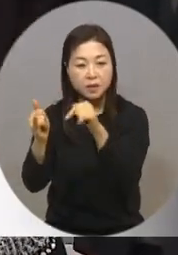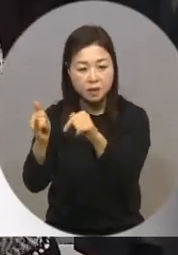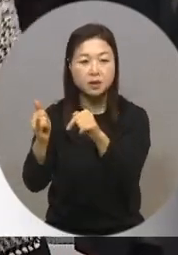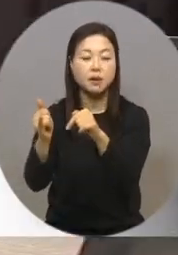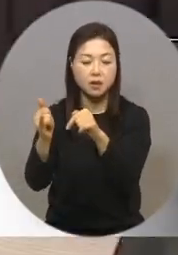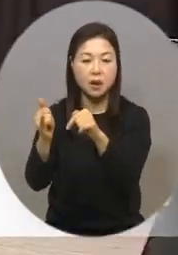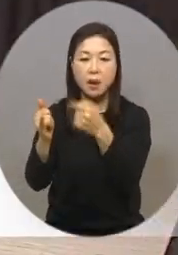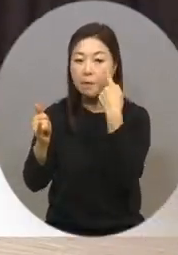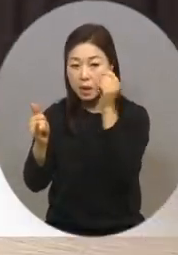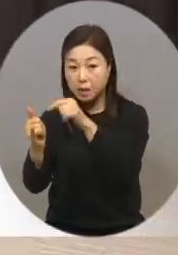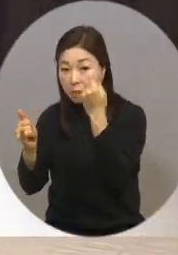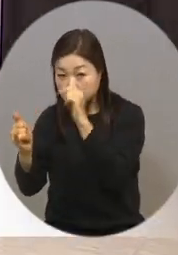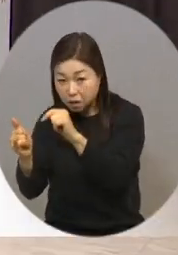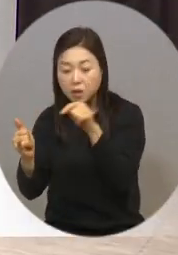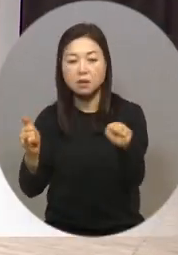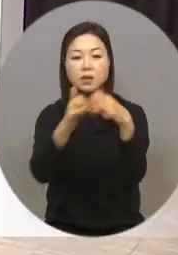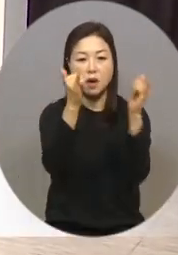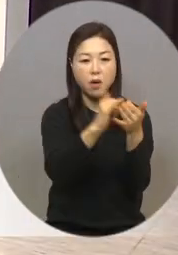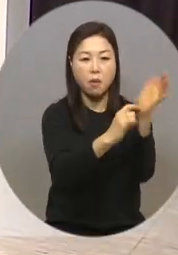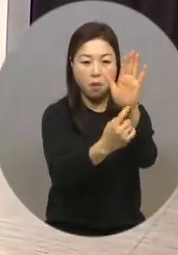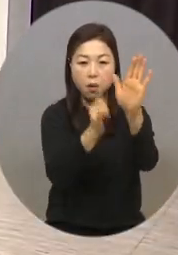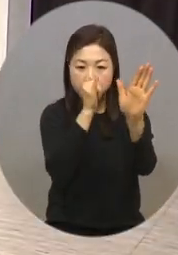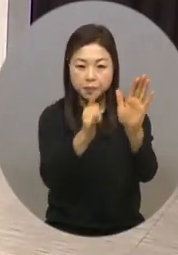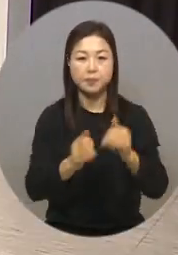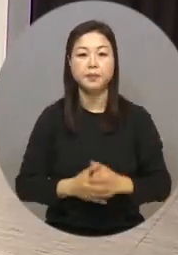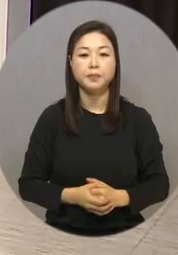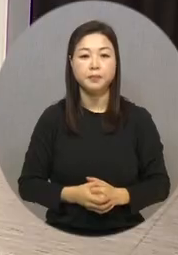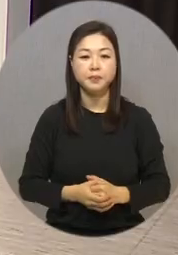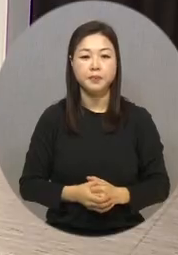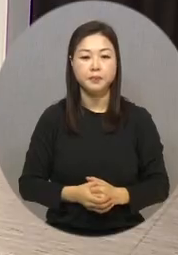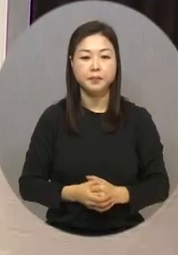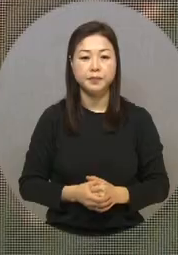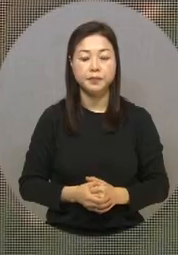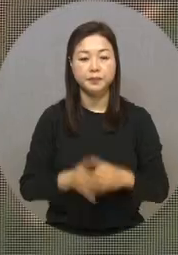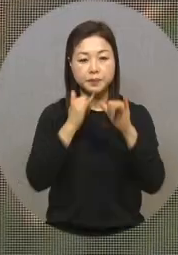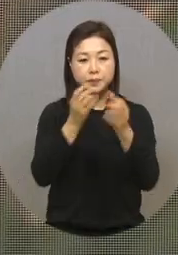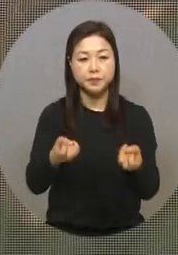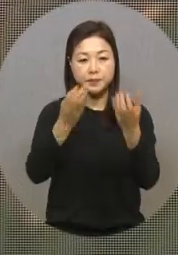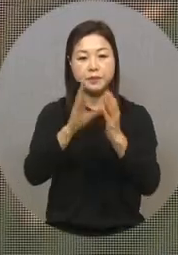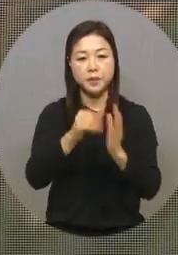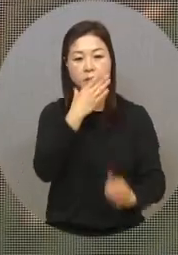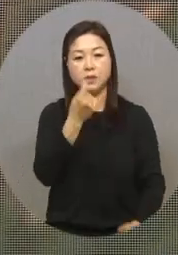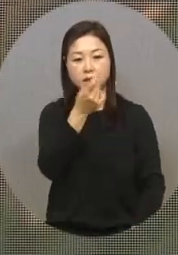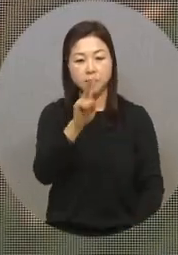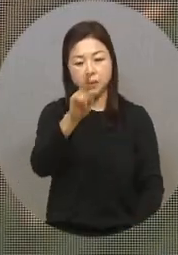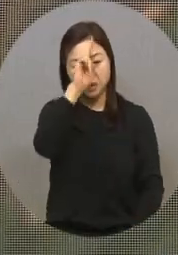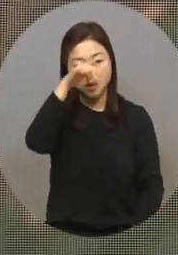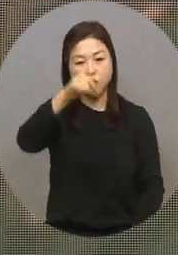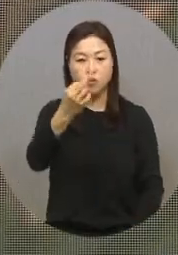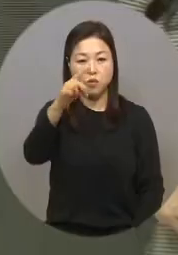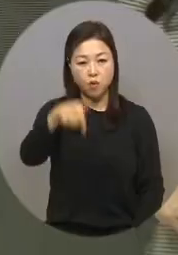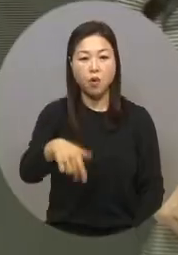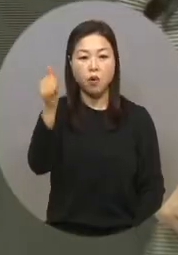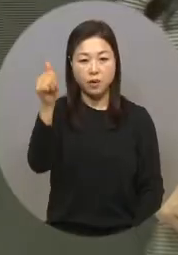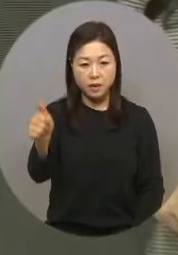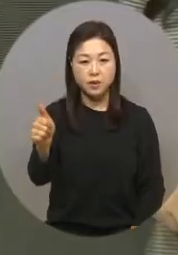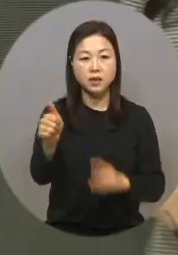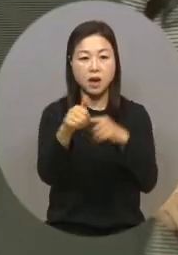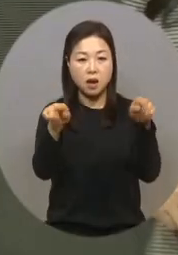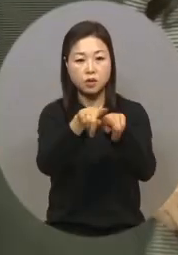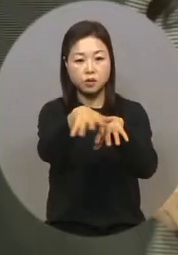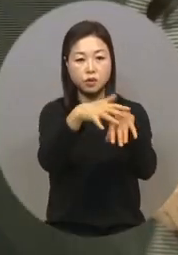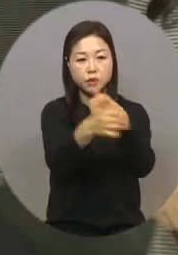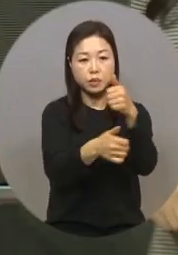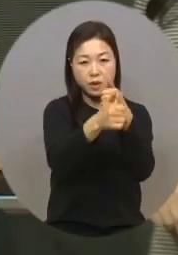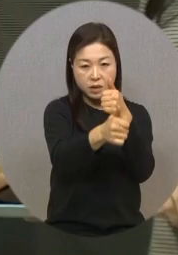알리는 자리로 많은 주목을 받고 있습니다. 이날 시상식에서는 복지TV 최규옥 회장을 비롯해